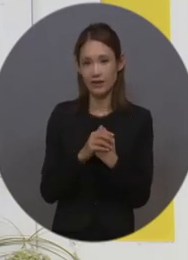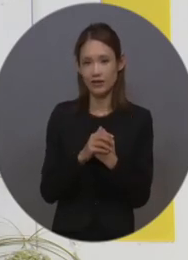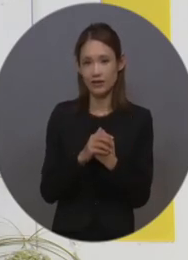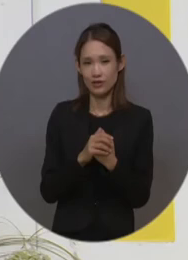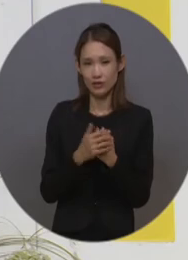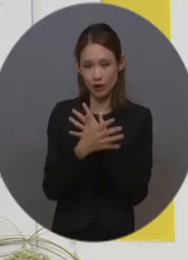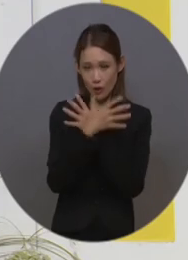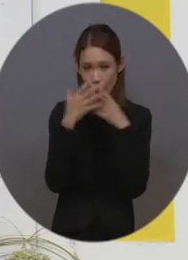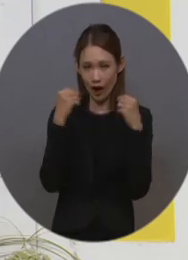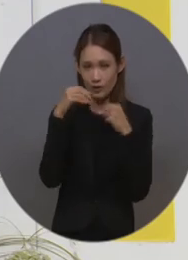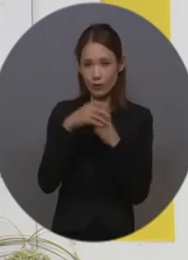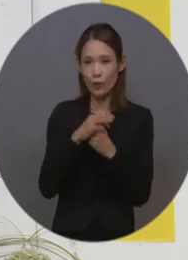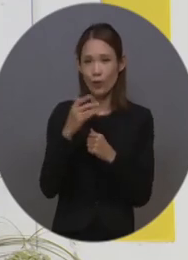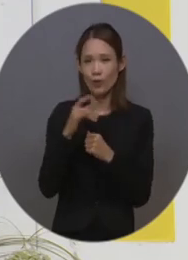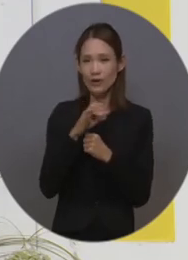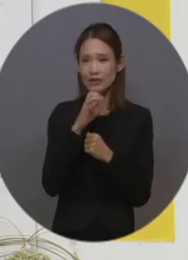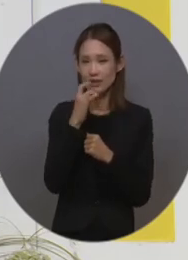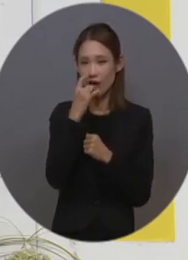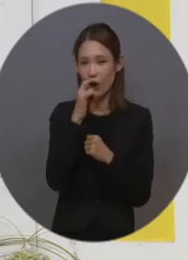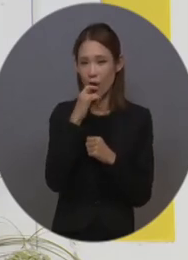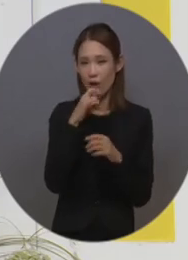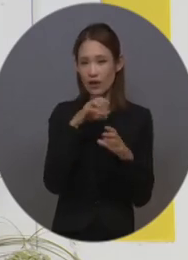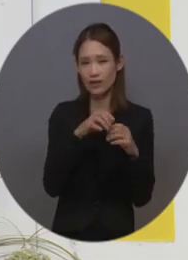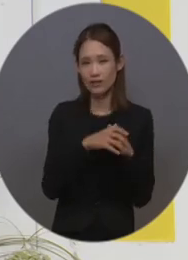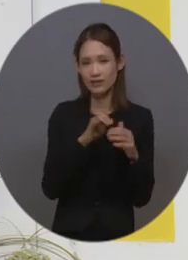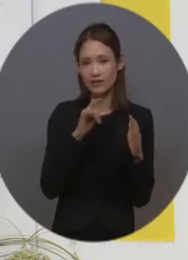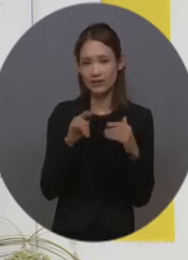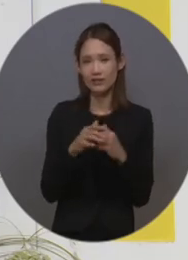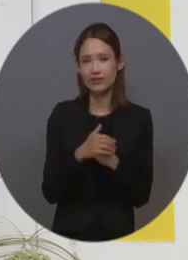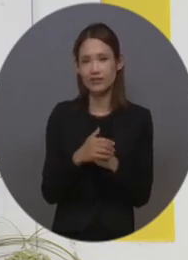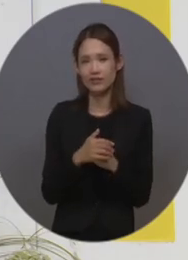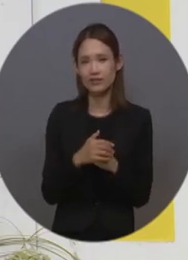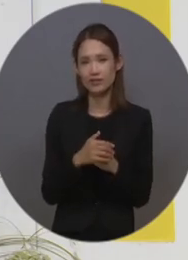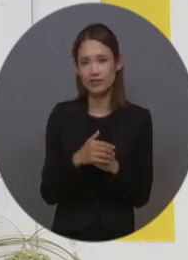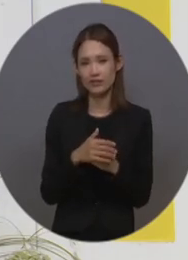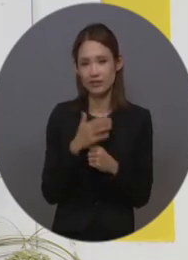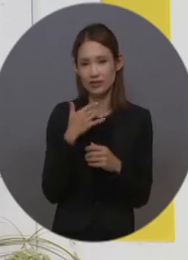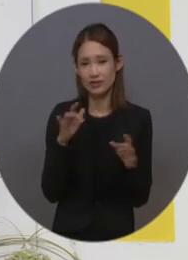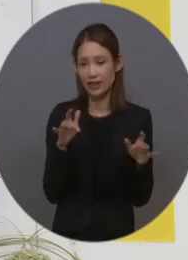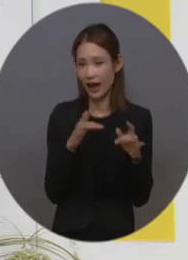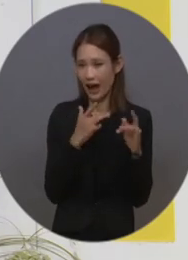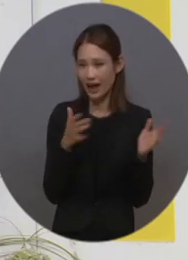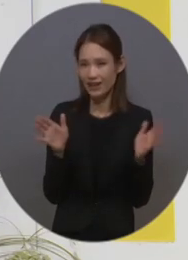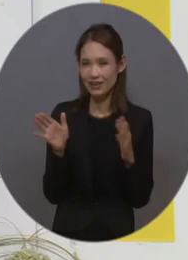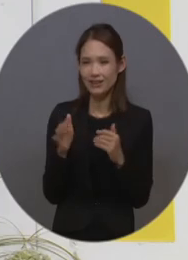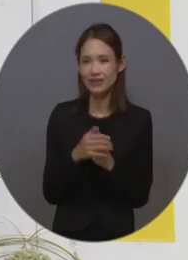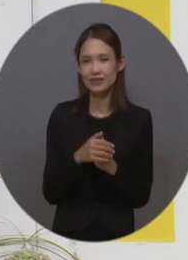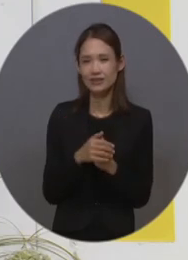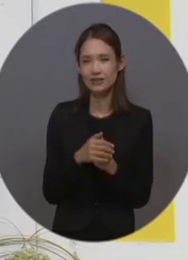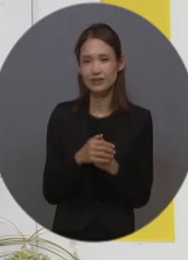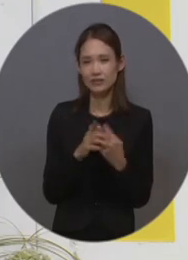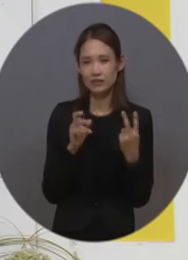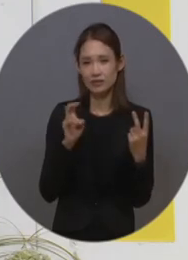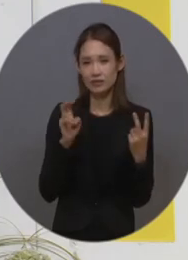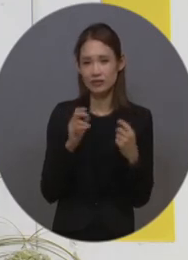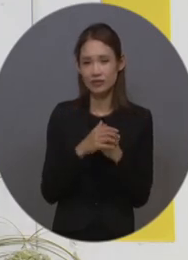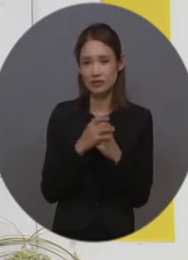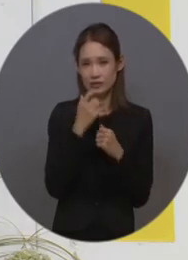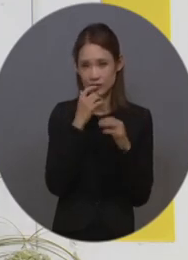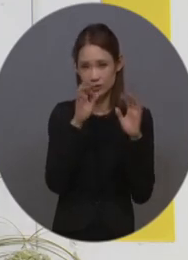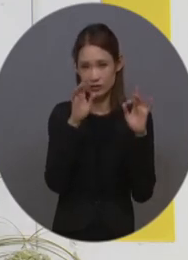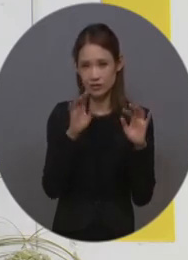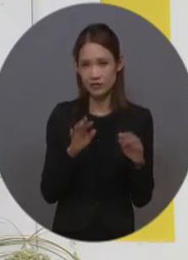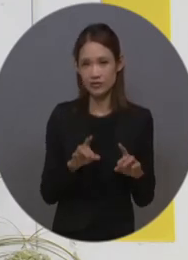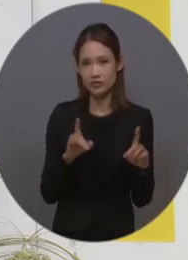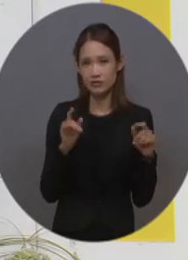코미디라는 다방에서 했어요. 이제 나간 거네요, 이제. 네, 거네요. 네, 다방이 네. 없어졌지만 네. 2월 20일인데 눈이 내리는 날이에요.